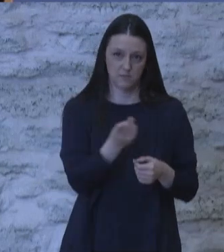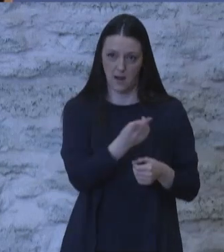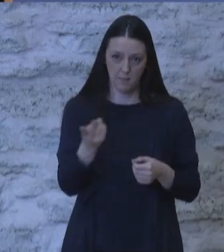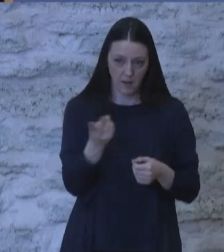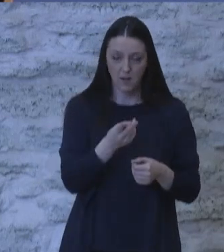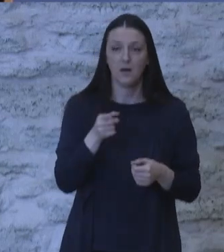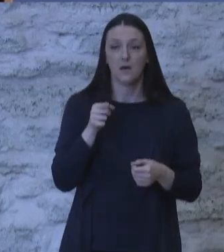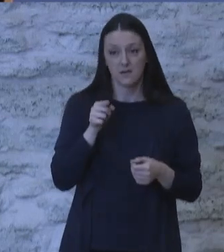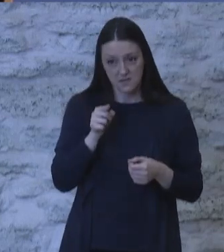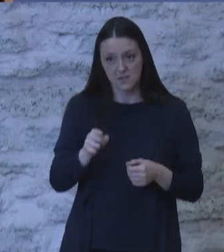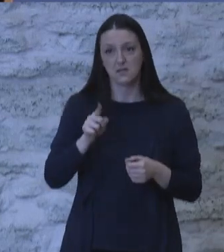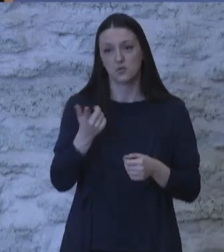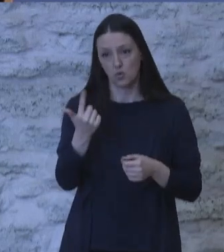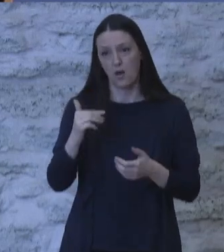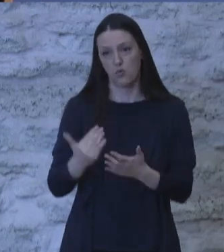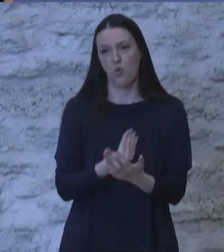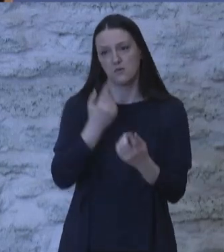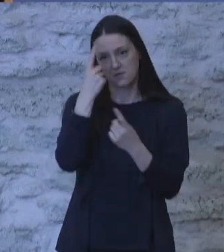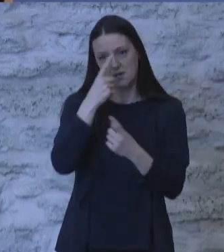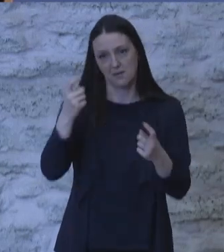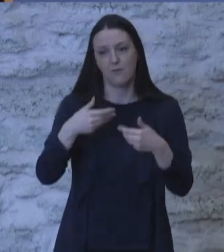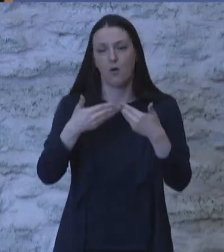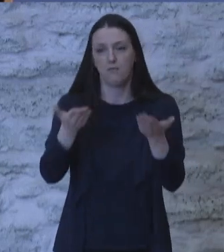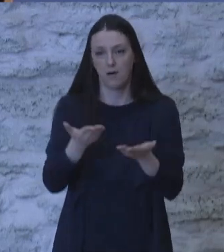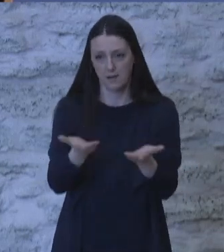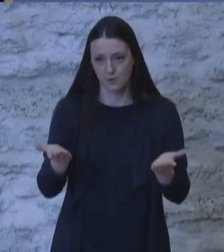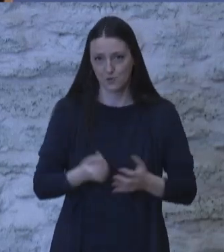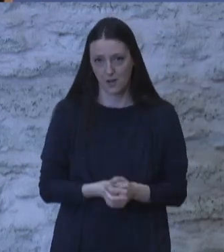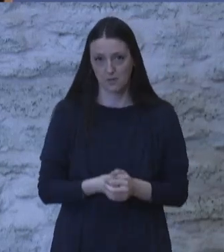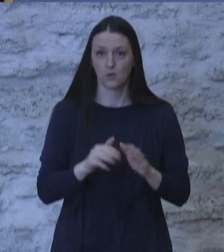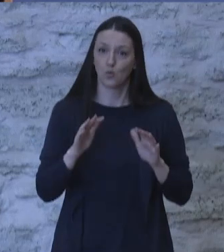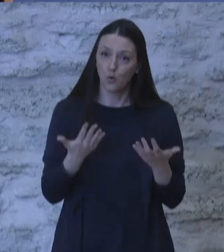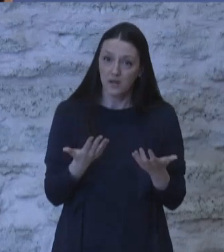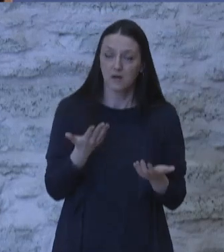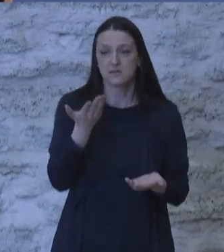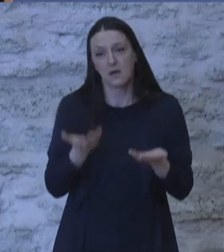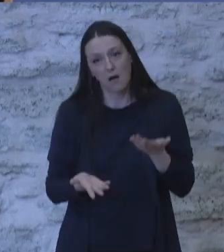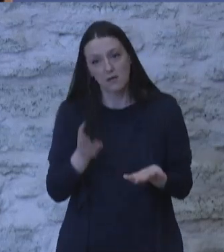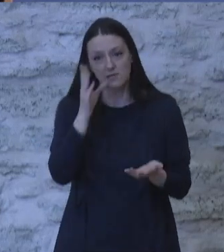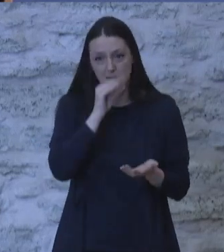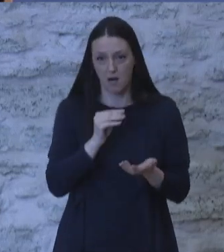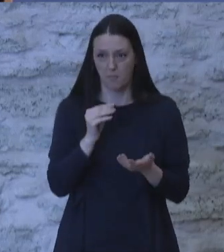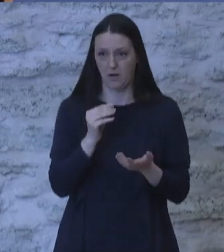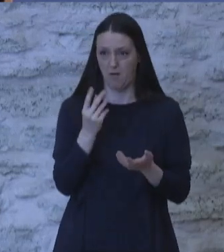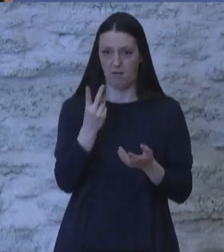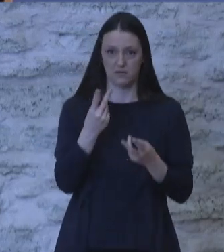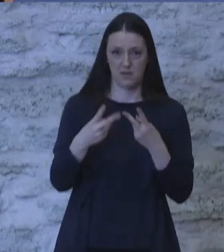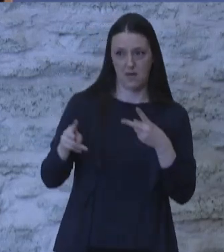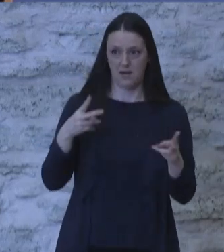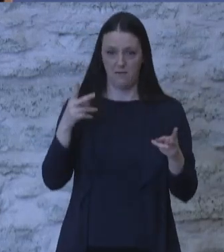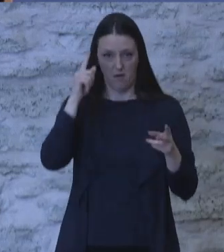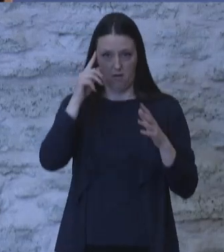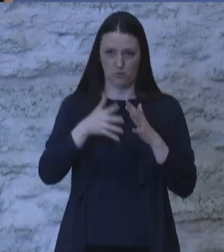eks siis tuleb anda ka uuesti info selle kohta ka avalikuses, kuidas kas on erinevad ministrid erinevat aru saanud või mitte